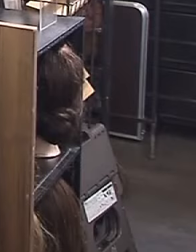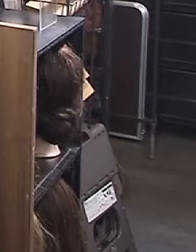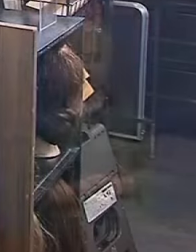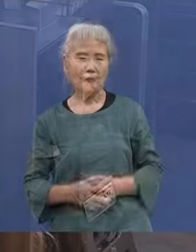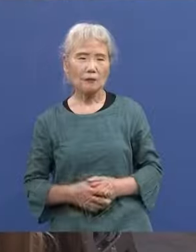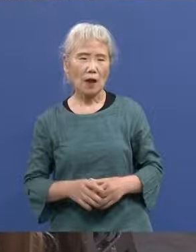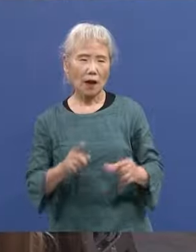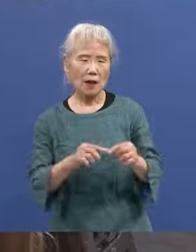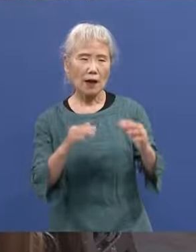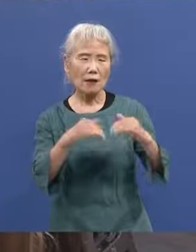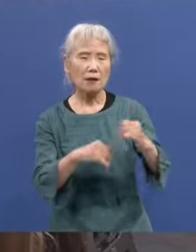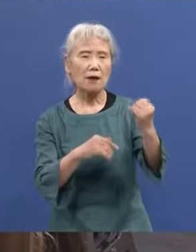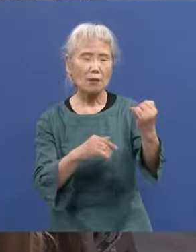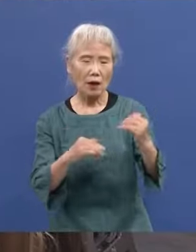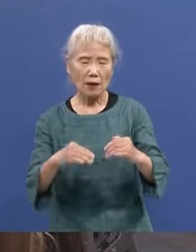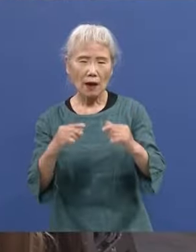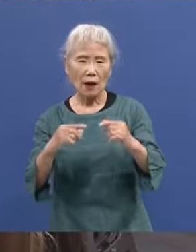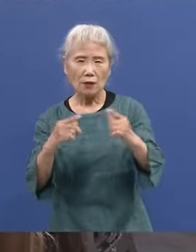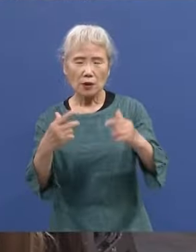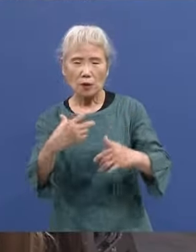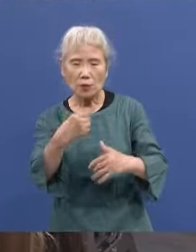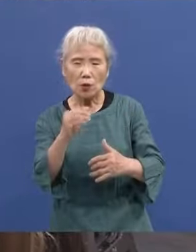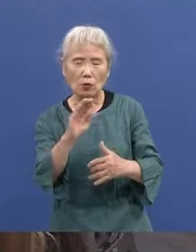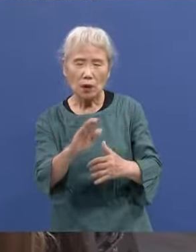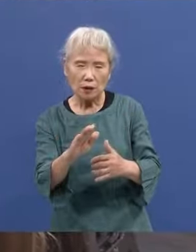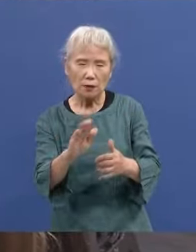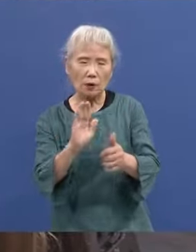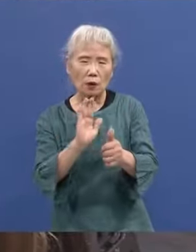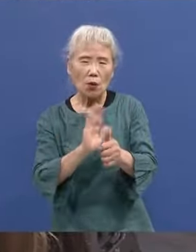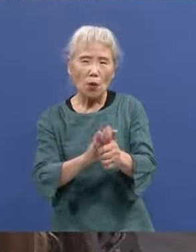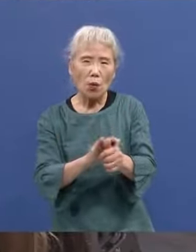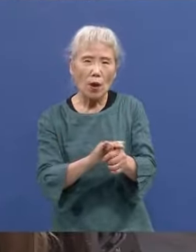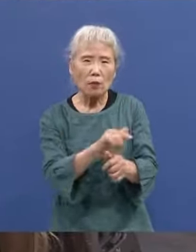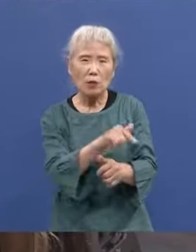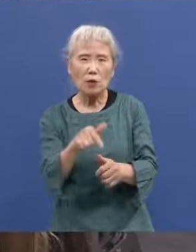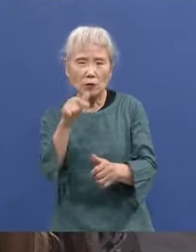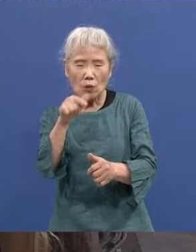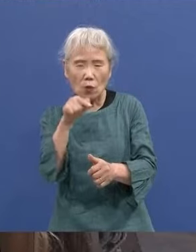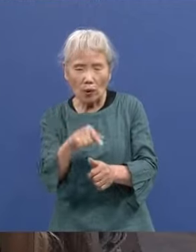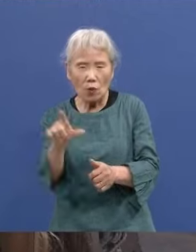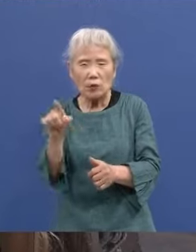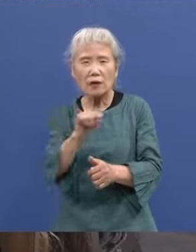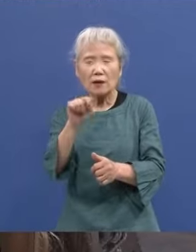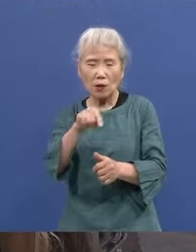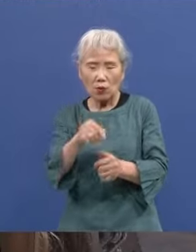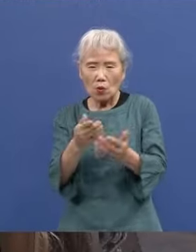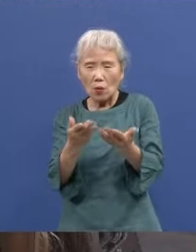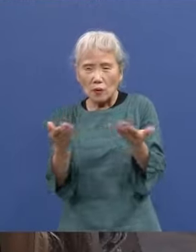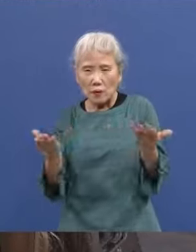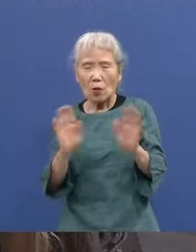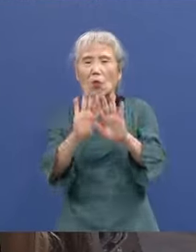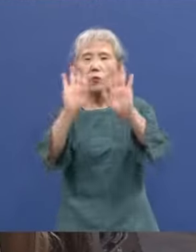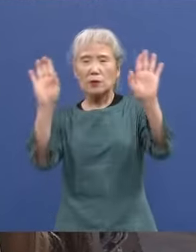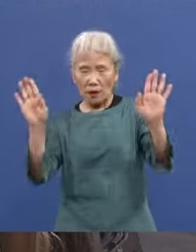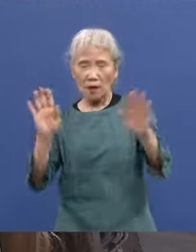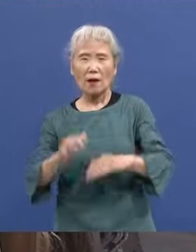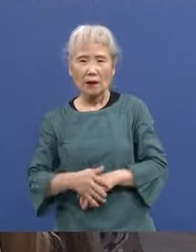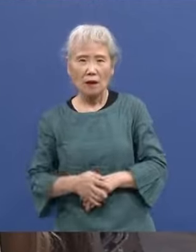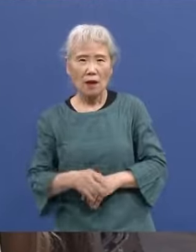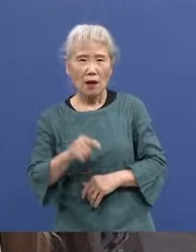中谷さんは高槻魅力あるお店応援プロジェクトという制度を使ってこのお店をオープンされたんですよね。 は